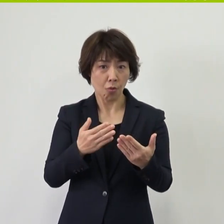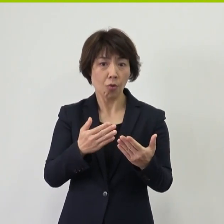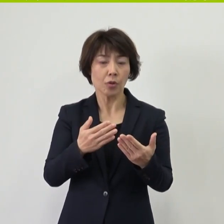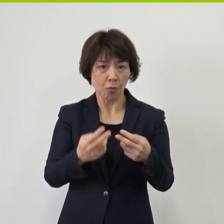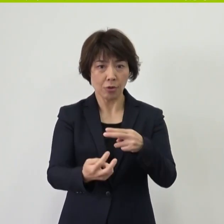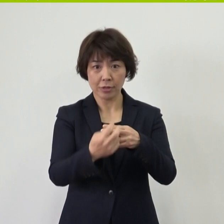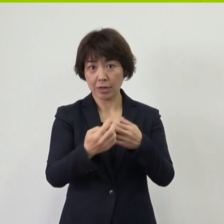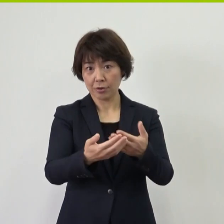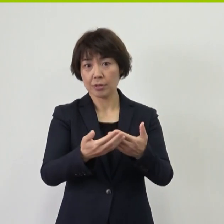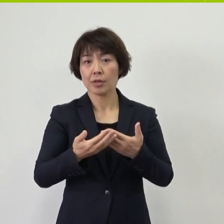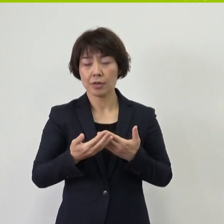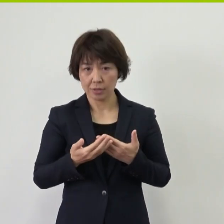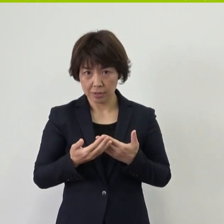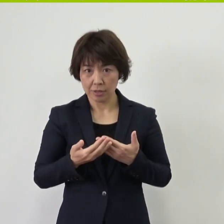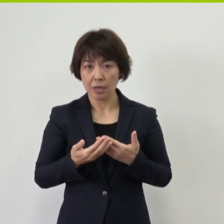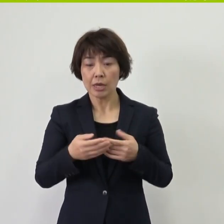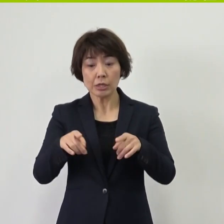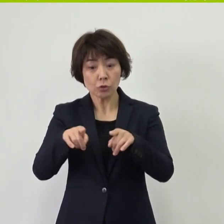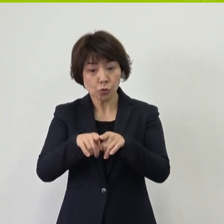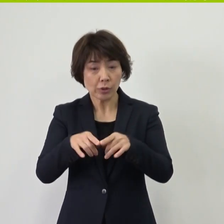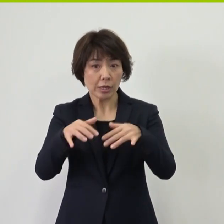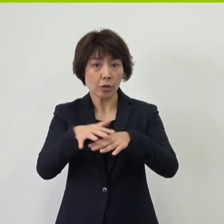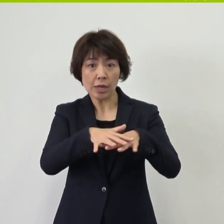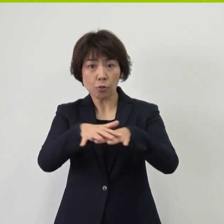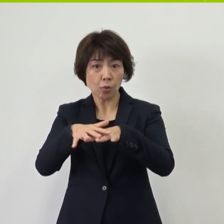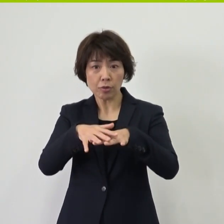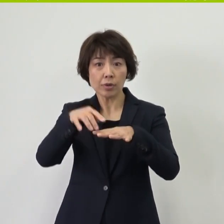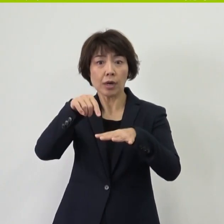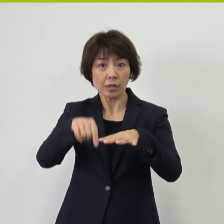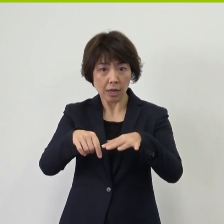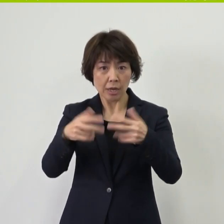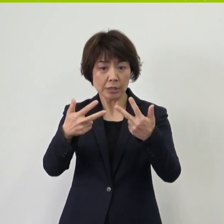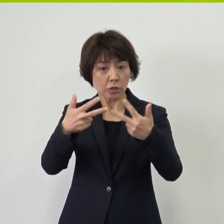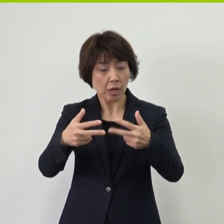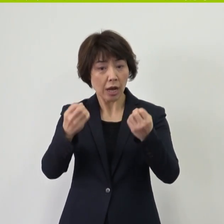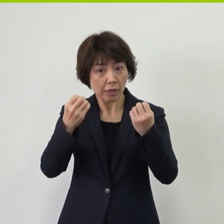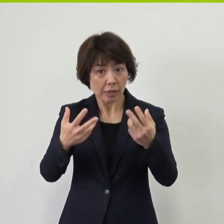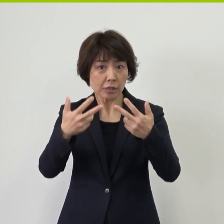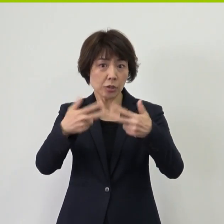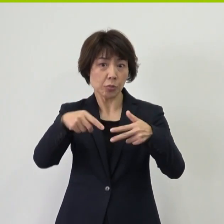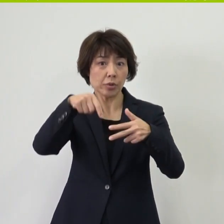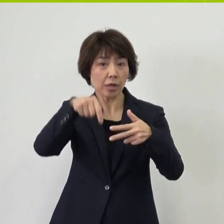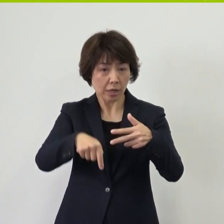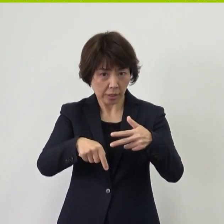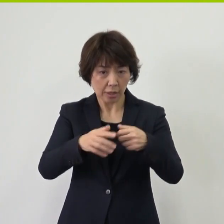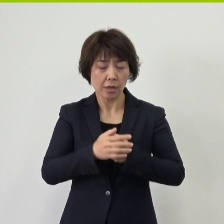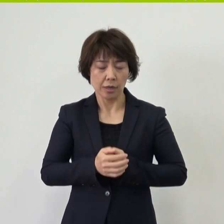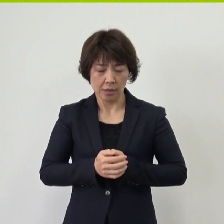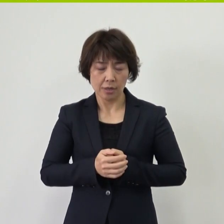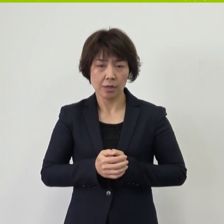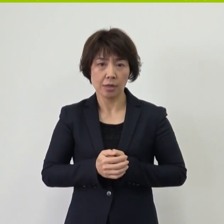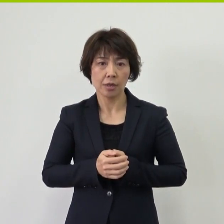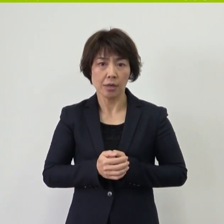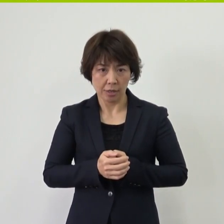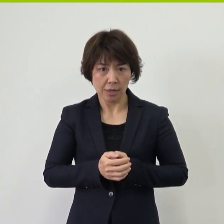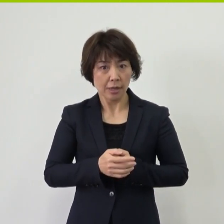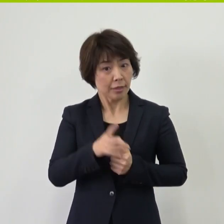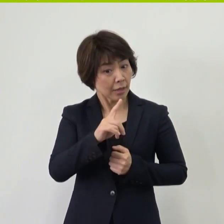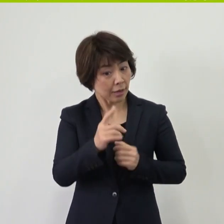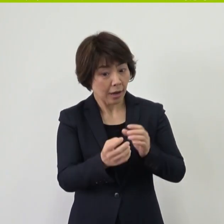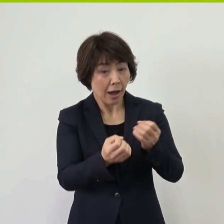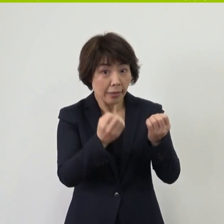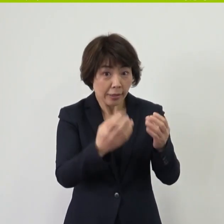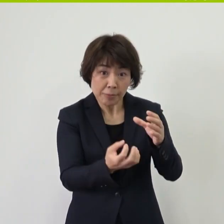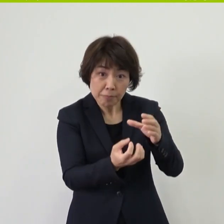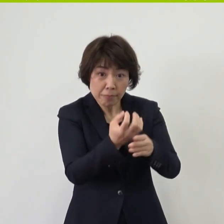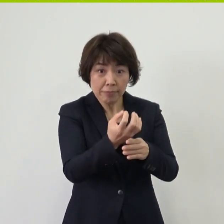はい、ぜひ参画いただいて、ご一緒にですね、そのネットワークの中で子どもたちから何が生まれてくるのかなということを、そういう旅路